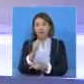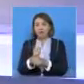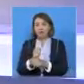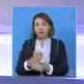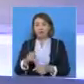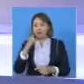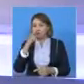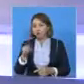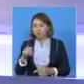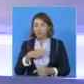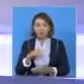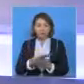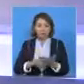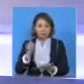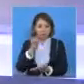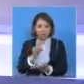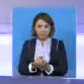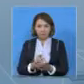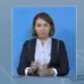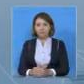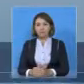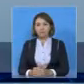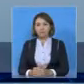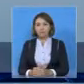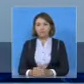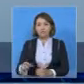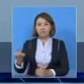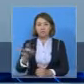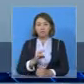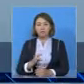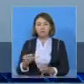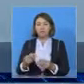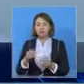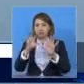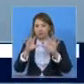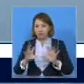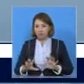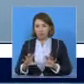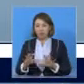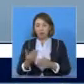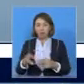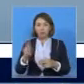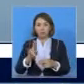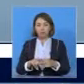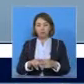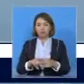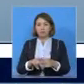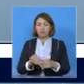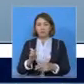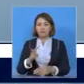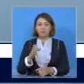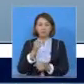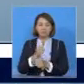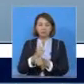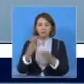шот фактураларды жазуға міндетті. Республикалық бюджет туралы заңда белгіленген және осындай мәміле